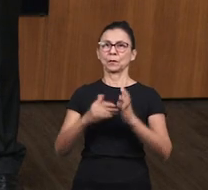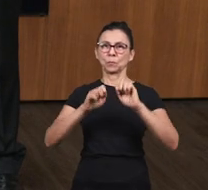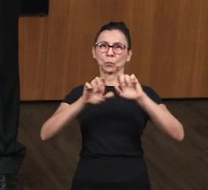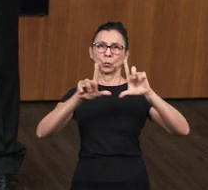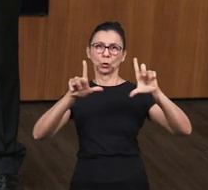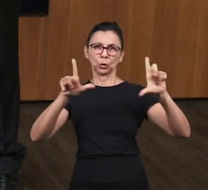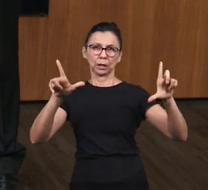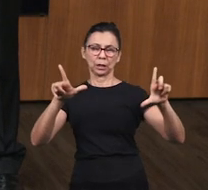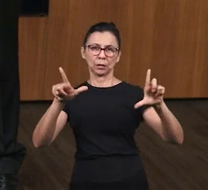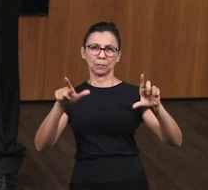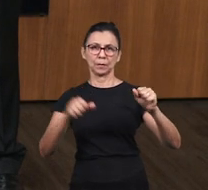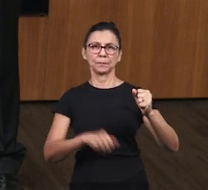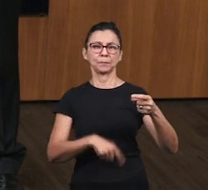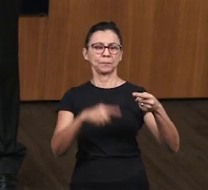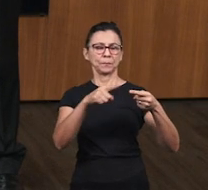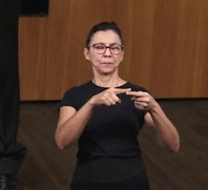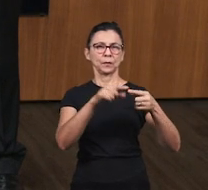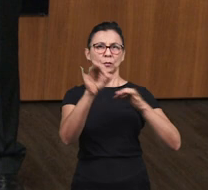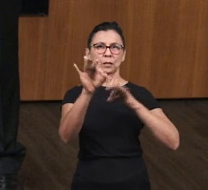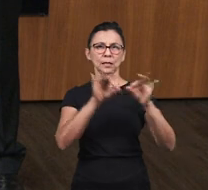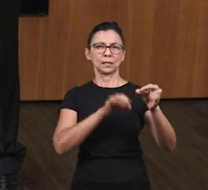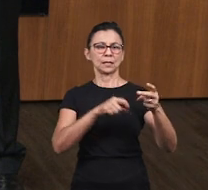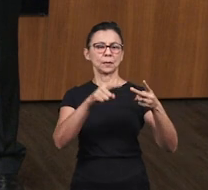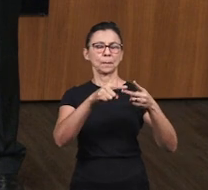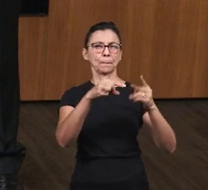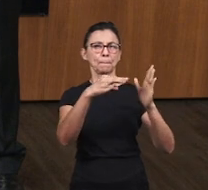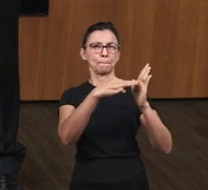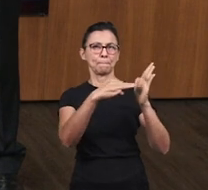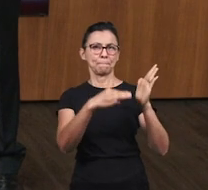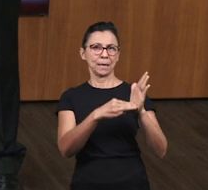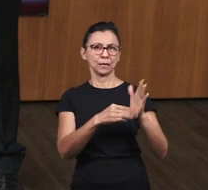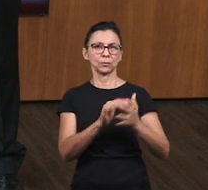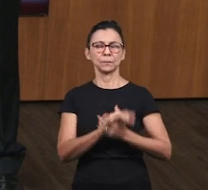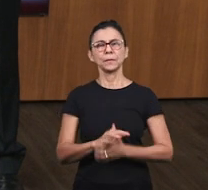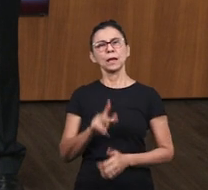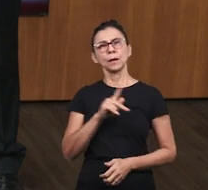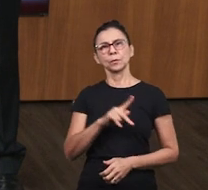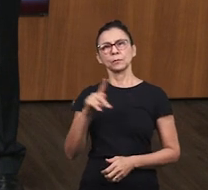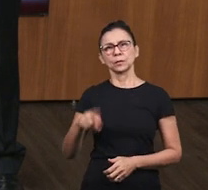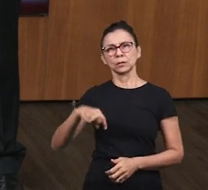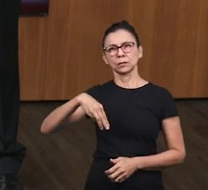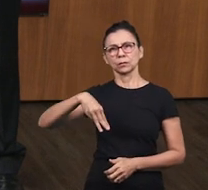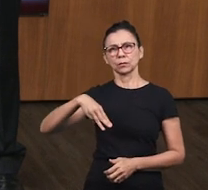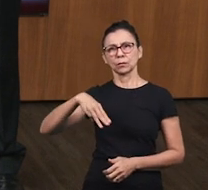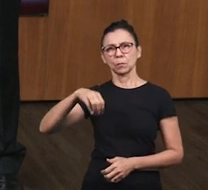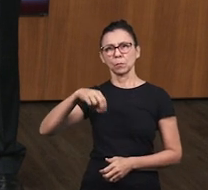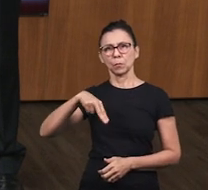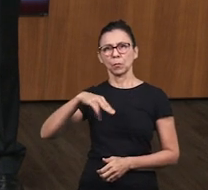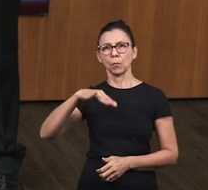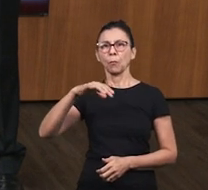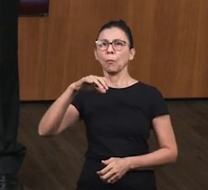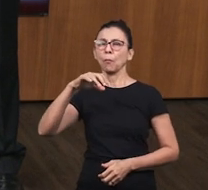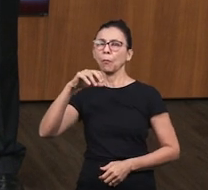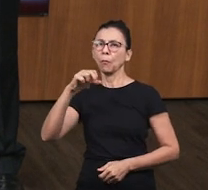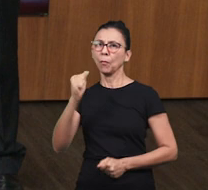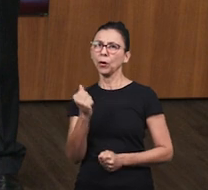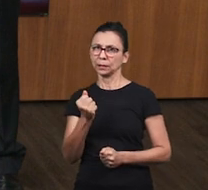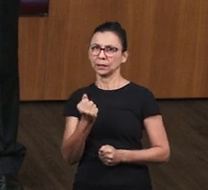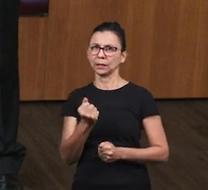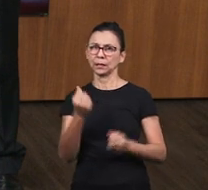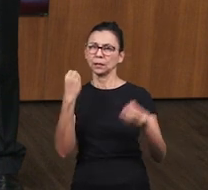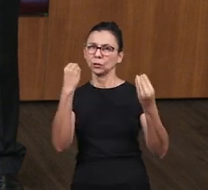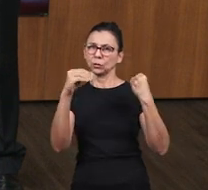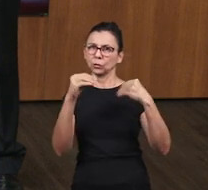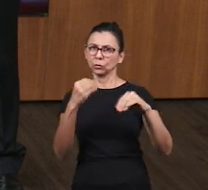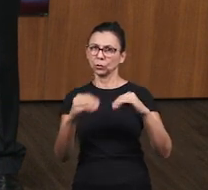Dans la dernière édition du tableau Organisation et méthode, la professeure Monica Medici a introduit l'animation